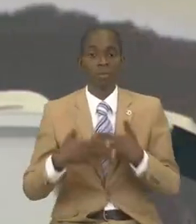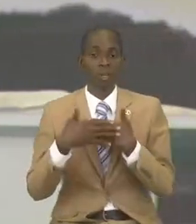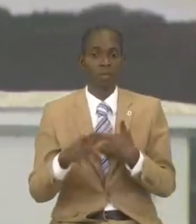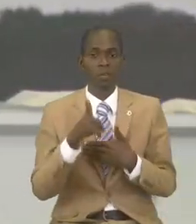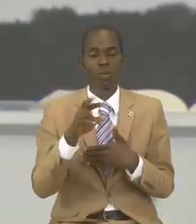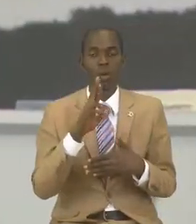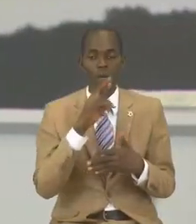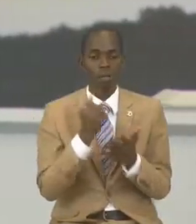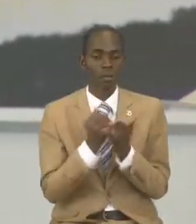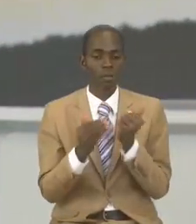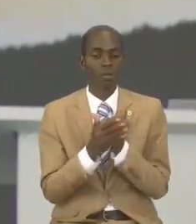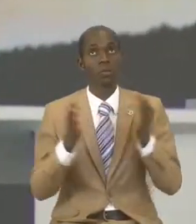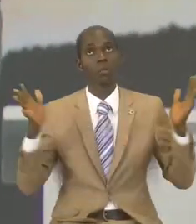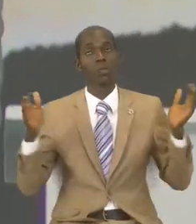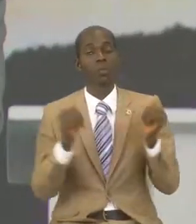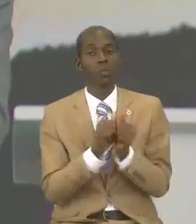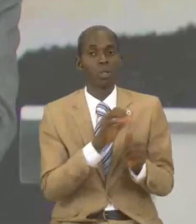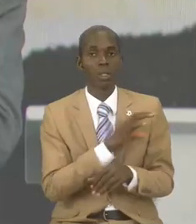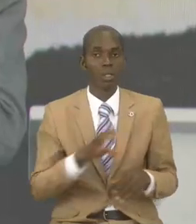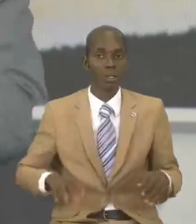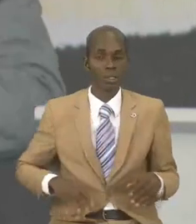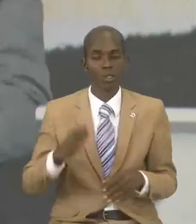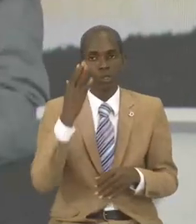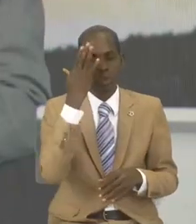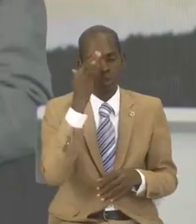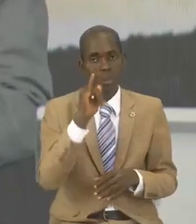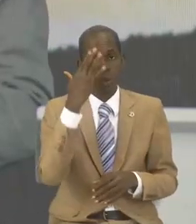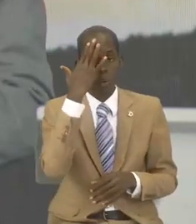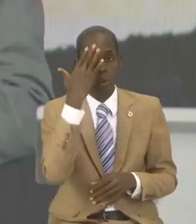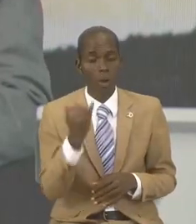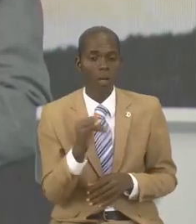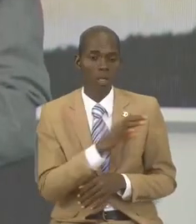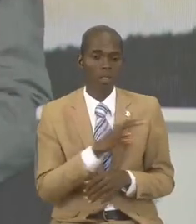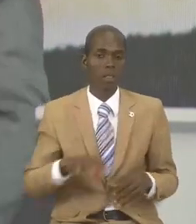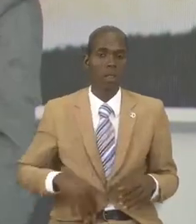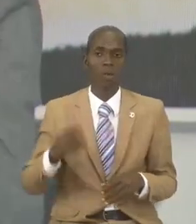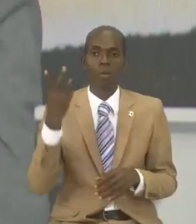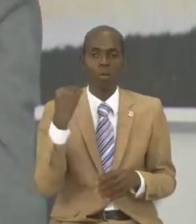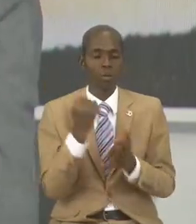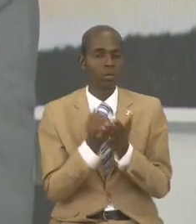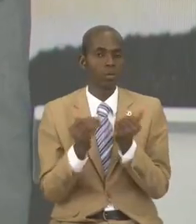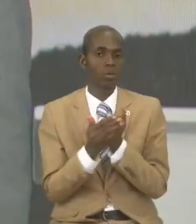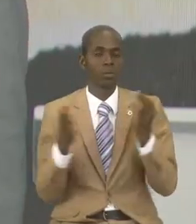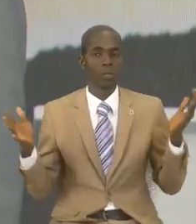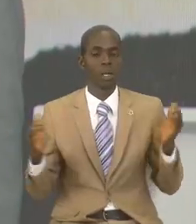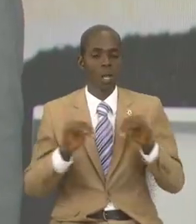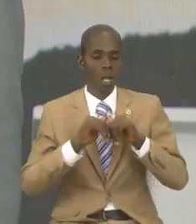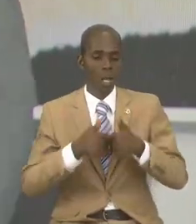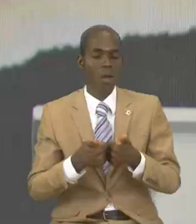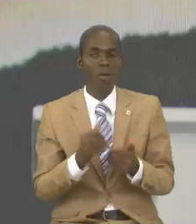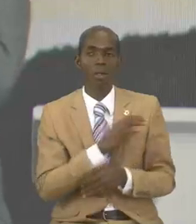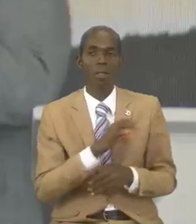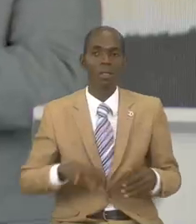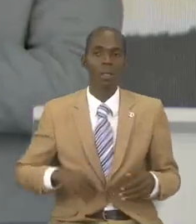après être crucifié avec Christ. Sachant pourquoi Christ a été crucifié, comment Christ